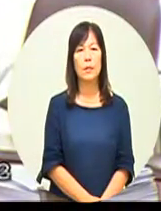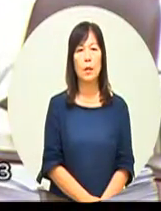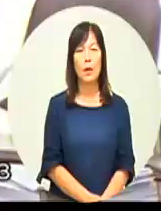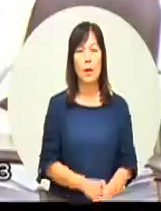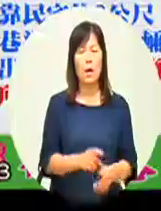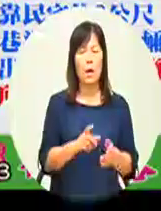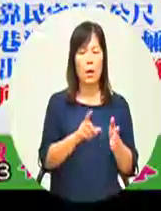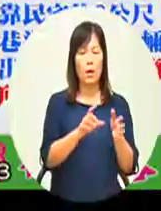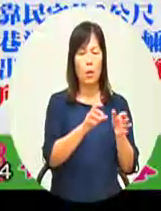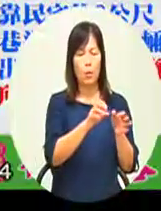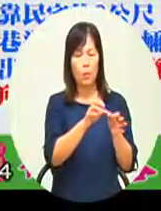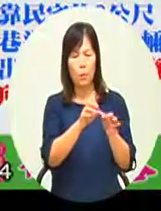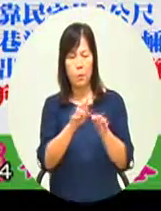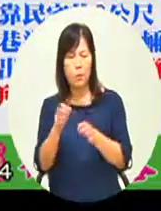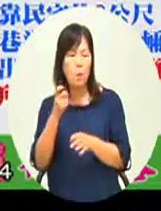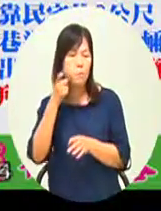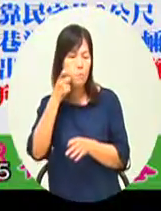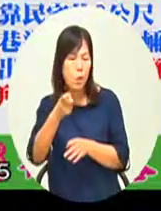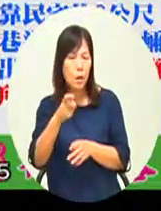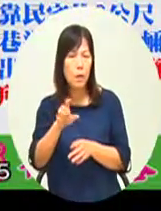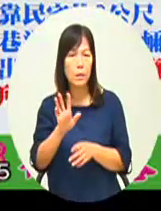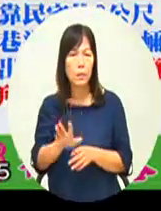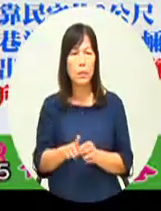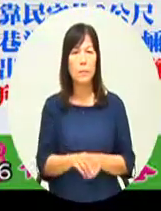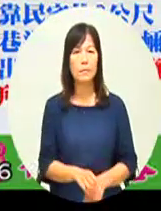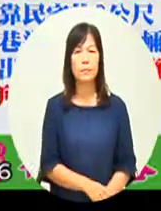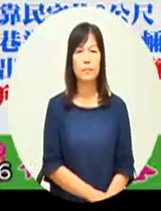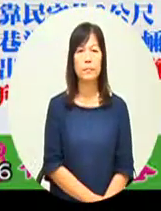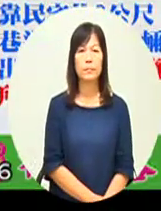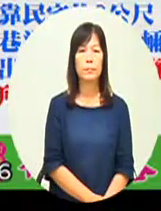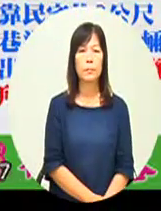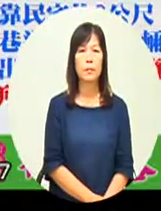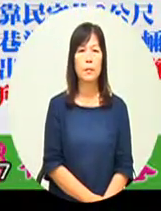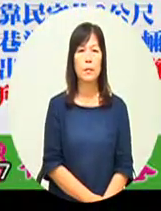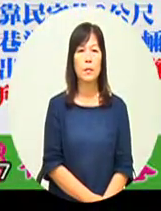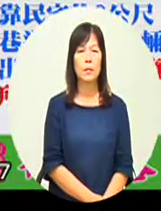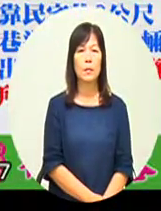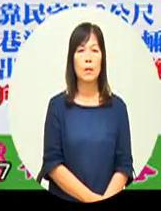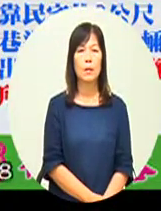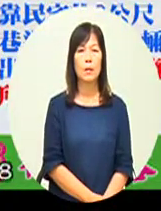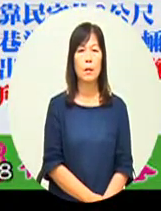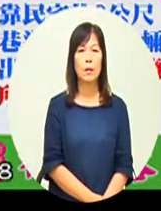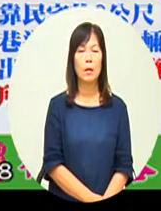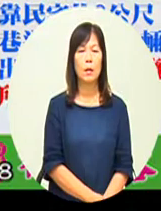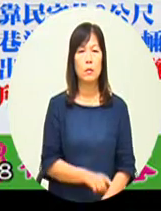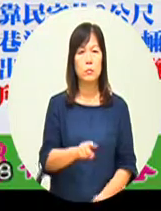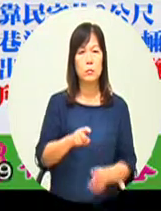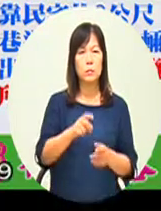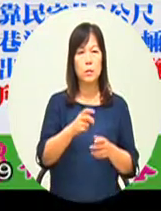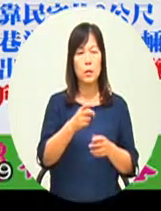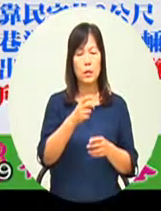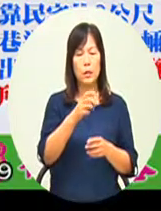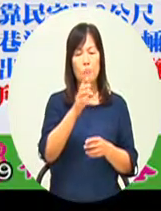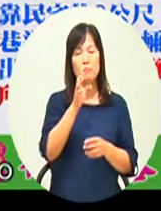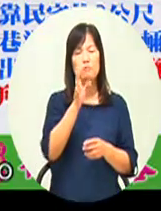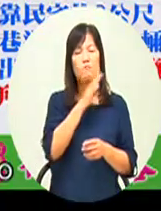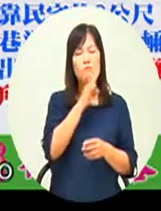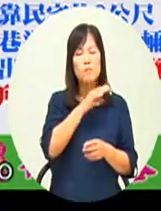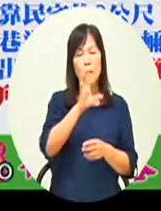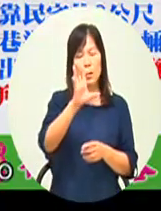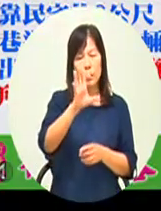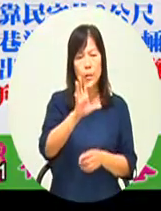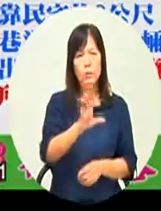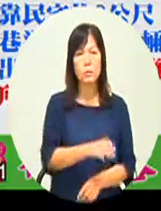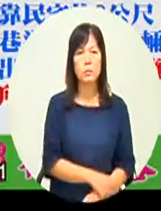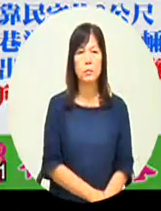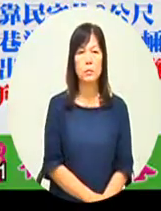月，哦，都没有下文。哥哥，跟他一个晦气的厕所啦，